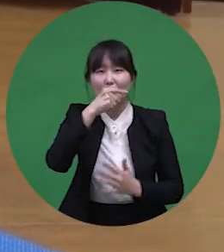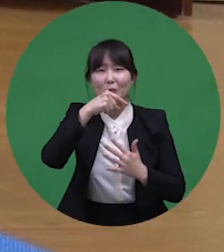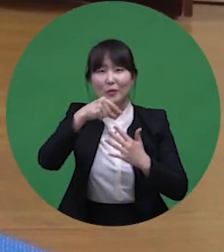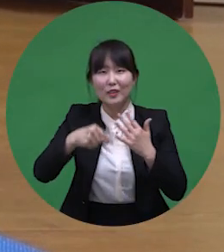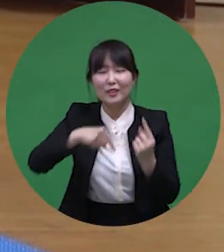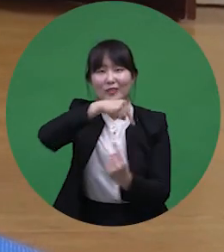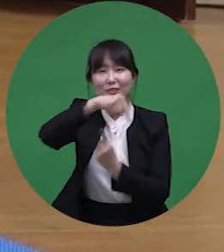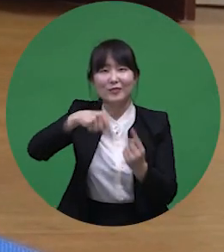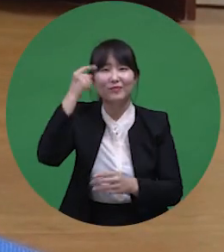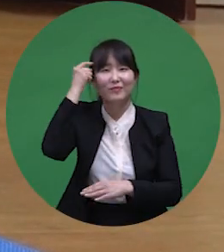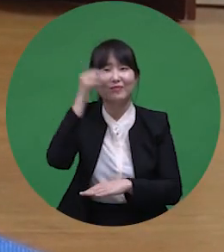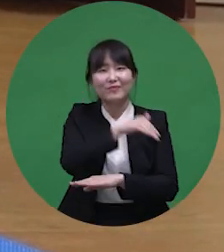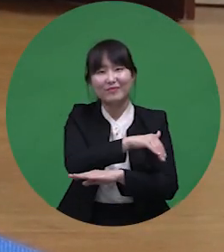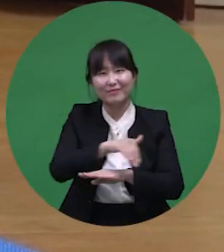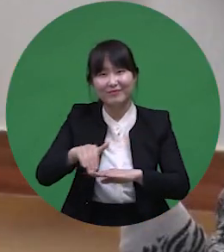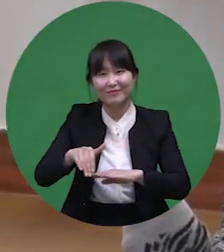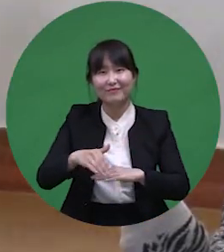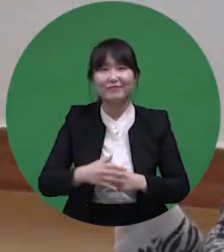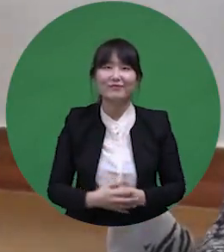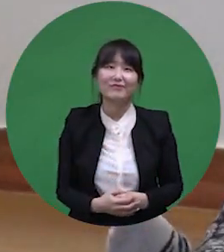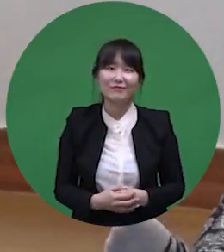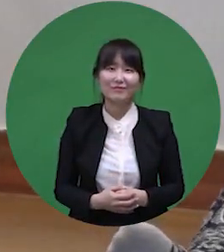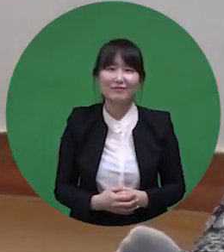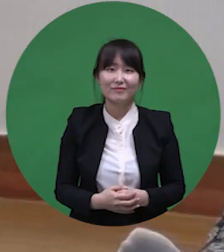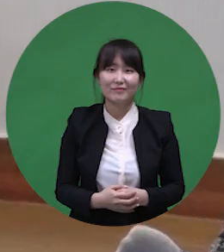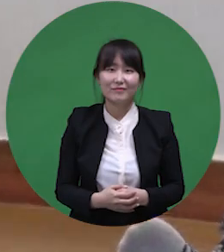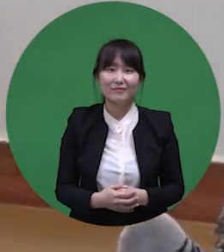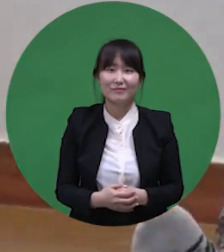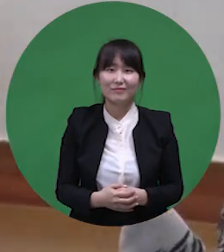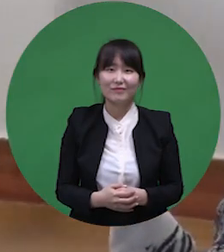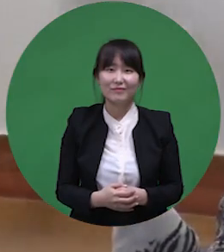알찬 건강 프로그램들을 진행해 나갈 계획입니다.